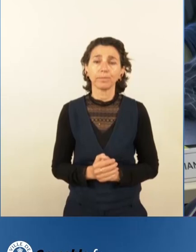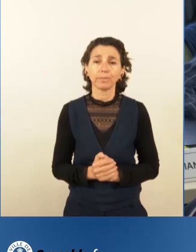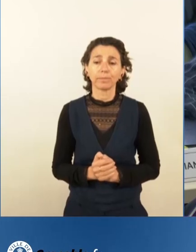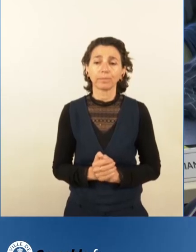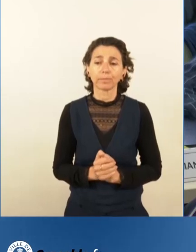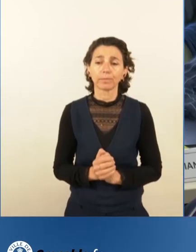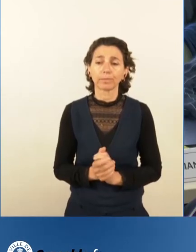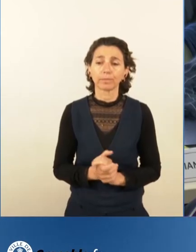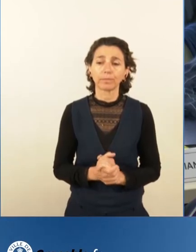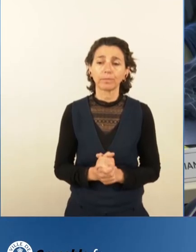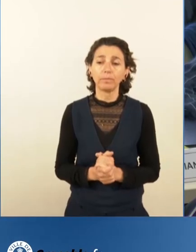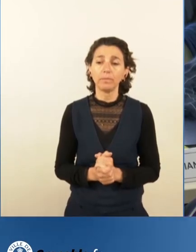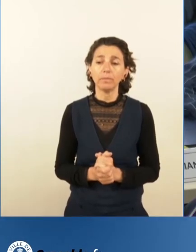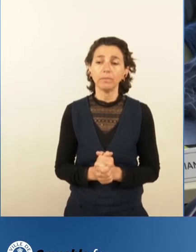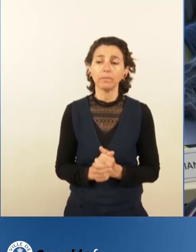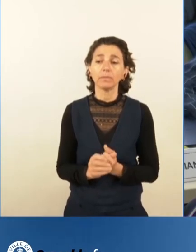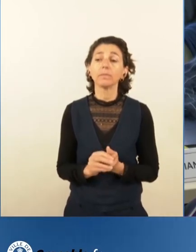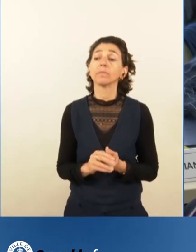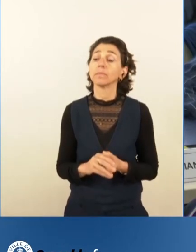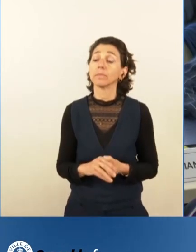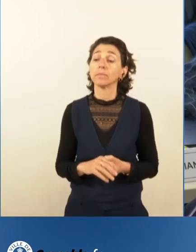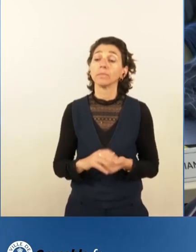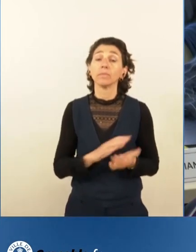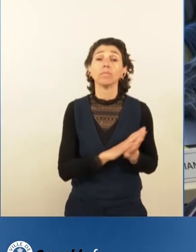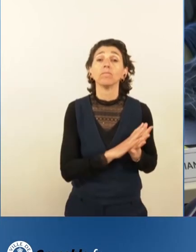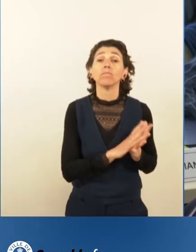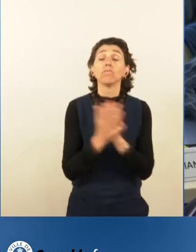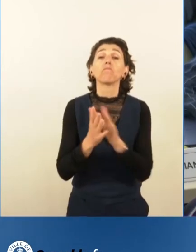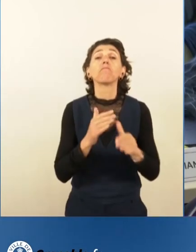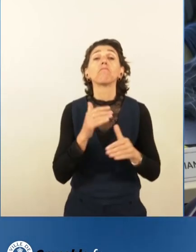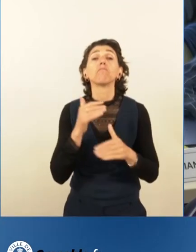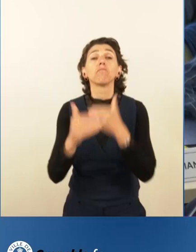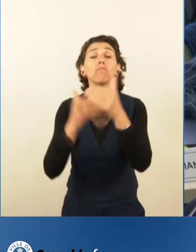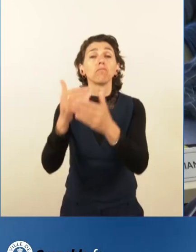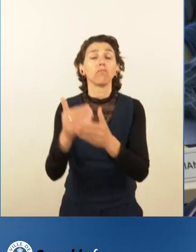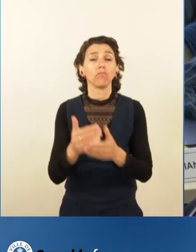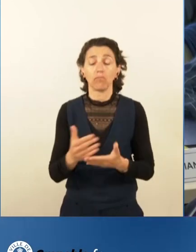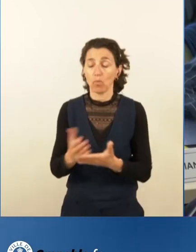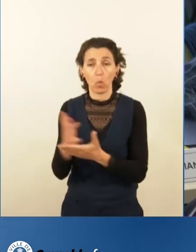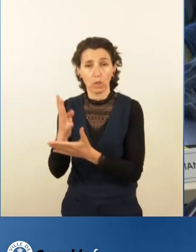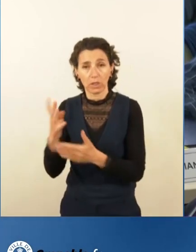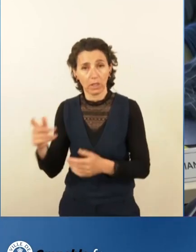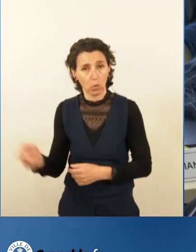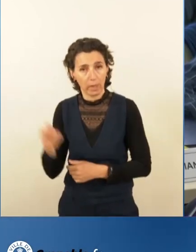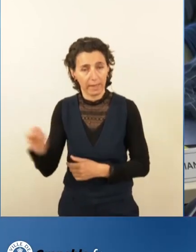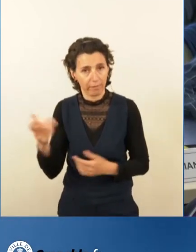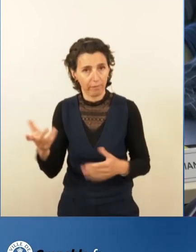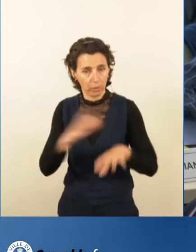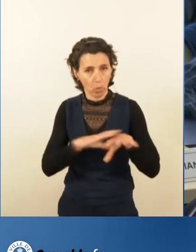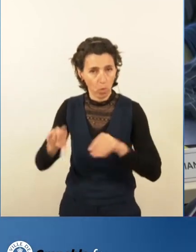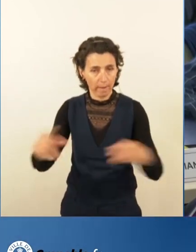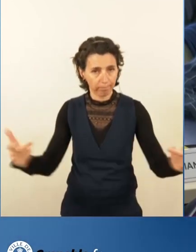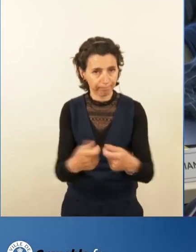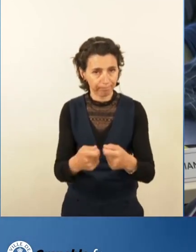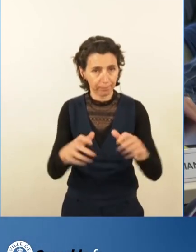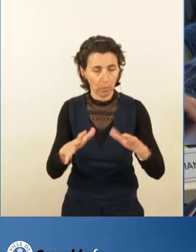pour avoir ces évolutions et cette mise en oeuvre du projet éducatif nous travaillons à